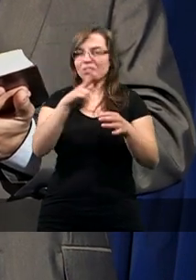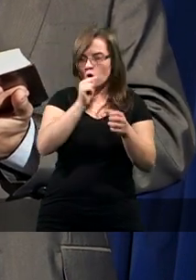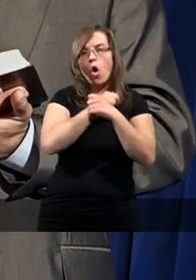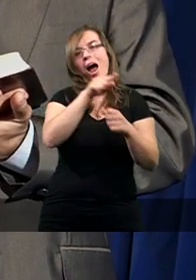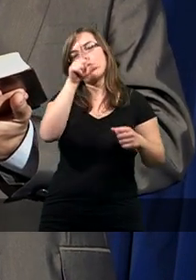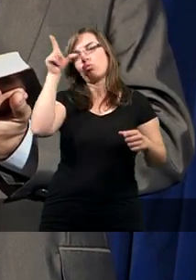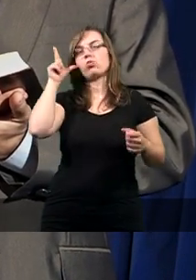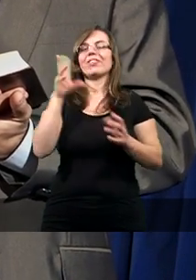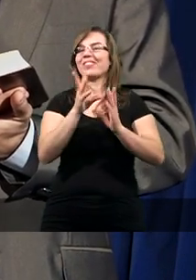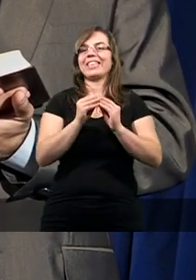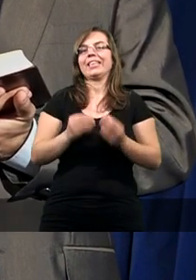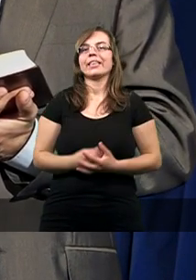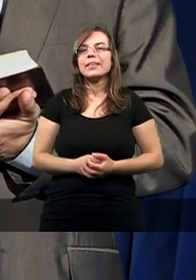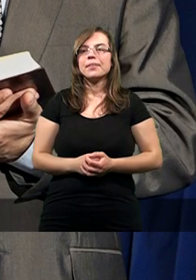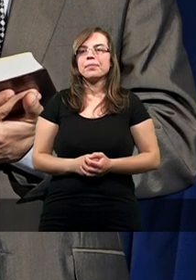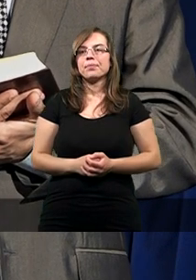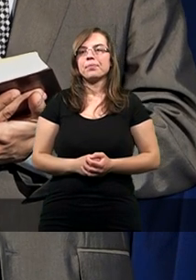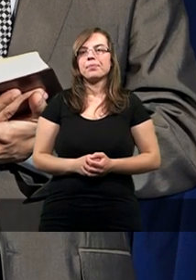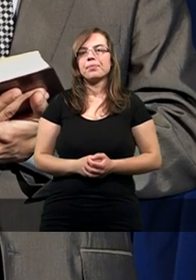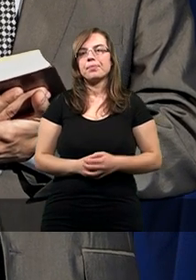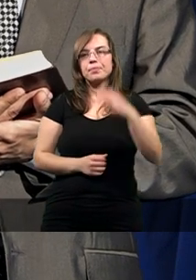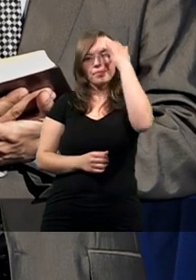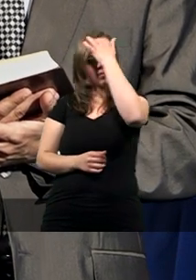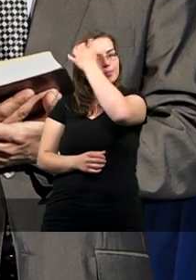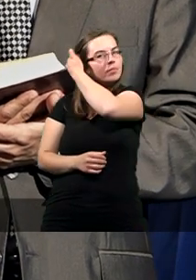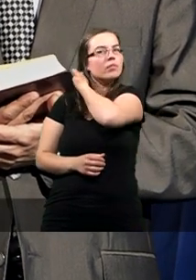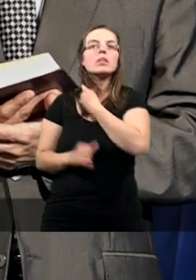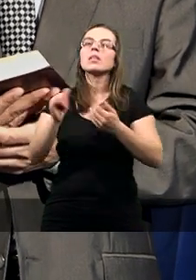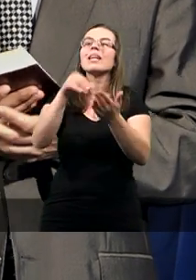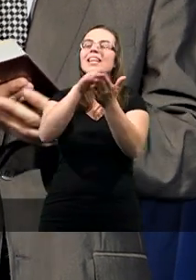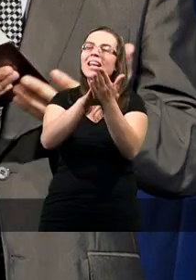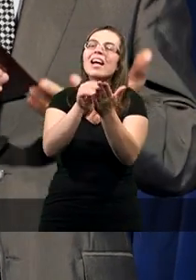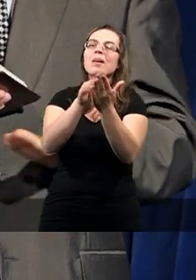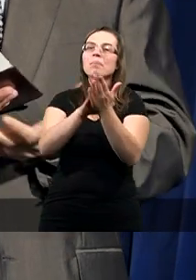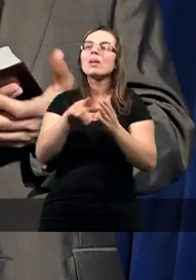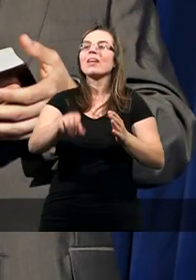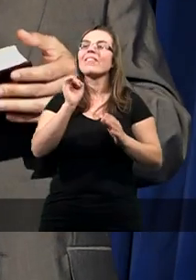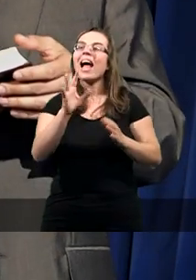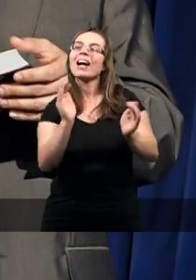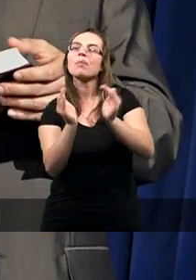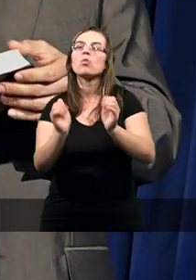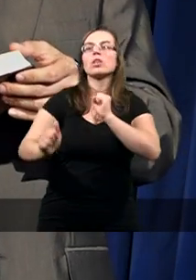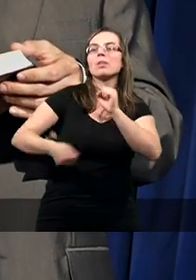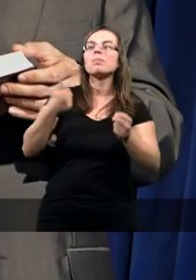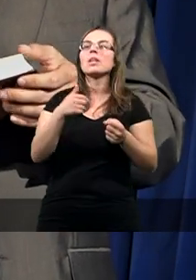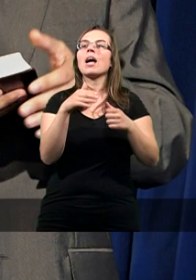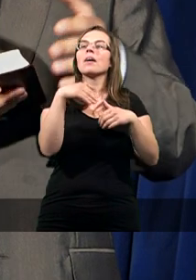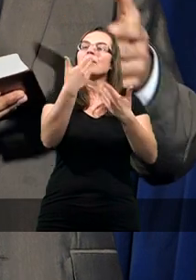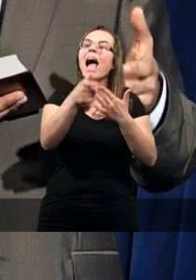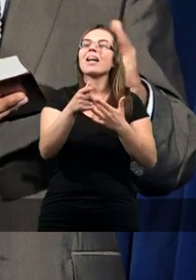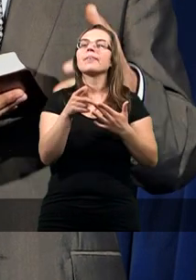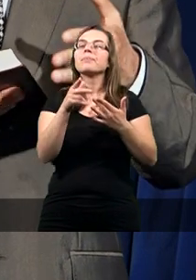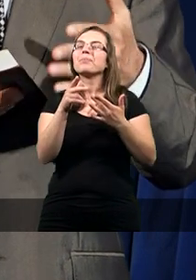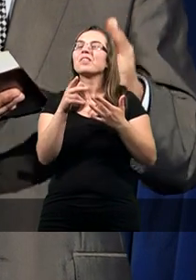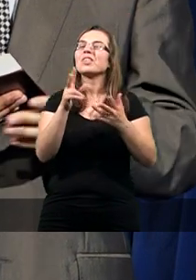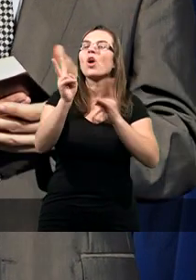in the dust so that by evening time it had blown away and nobody would see it. I zapisał je w taki sposób, że do wieczora przez